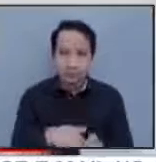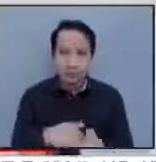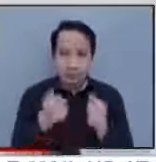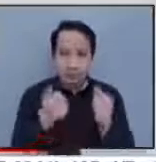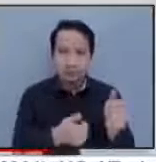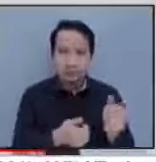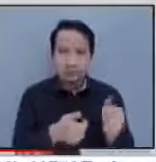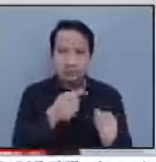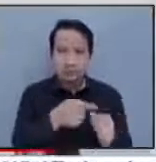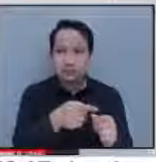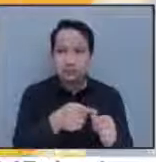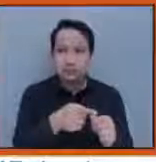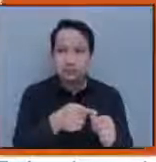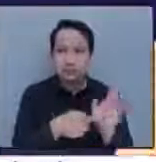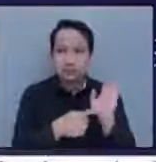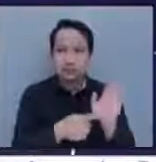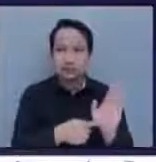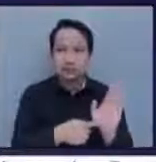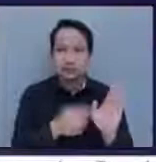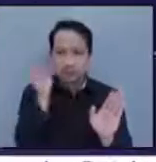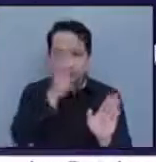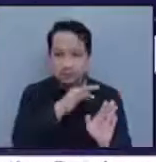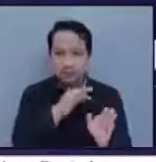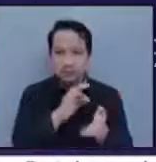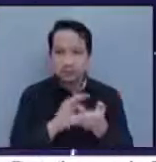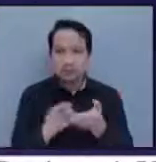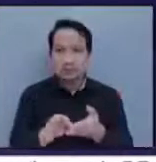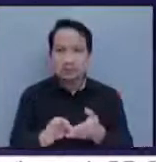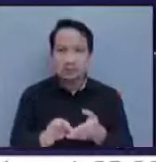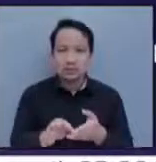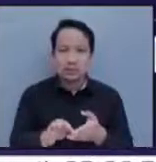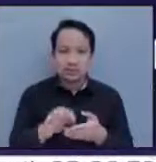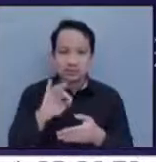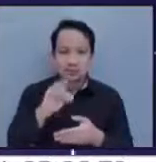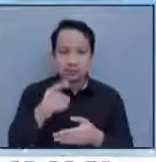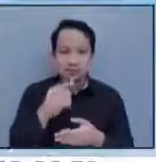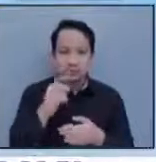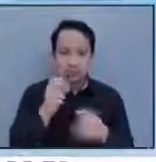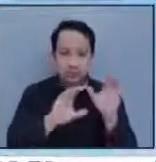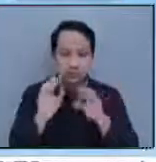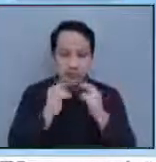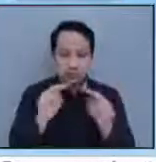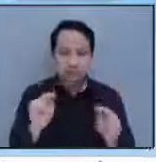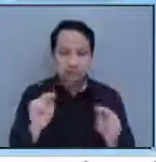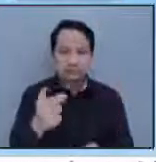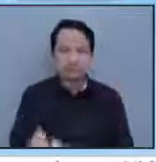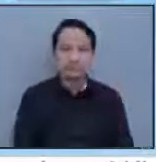sinasabi ni Toni na fake account. Diane Medina Illustre para sa Top Biz.